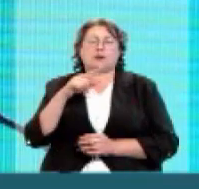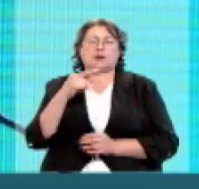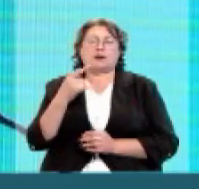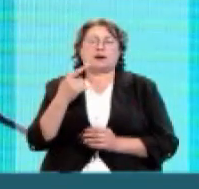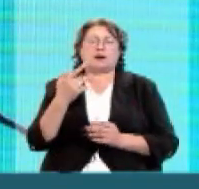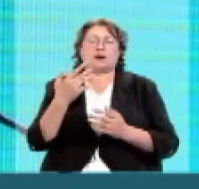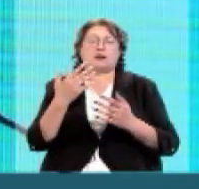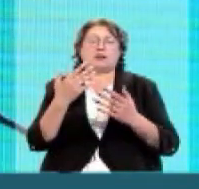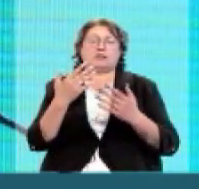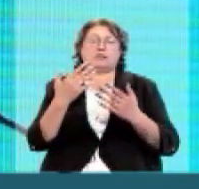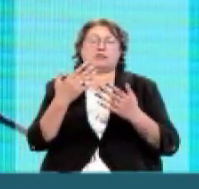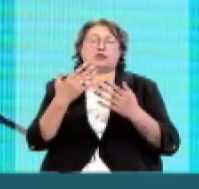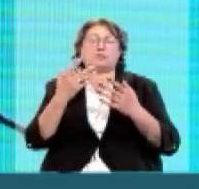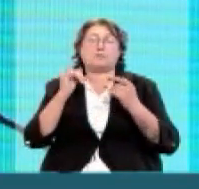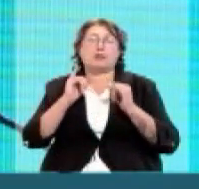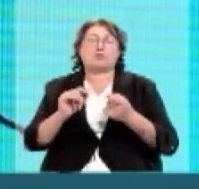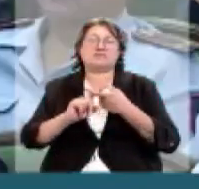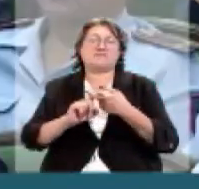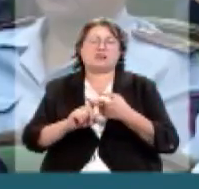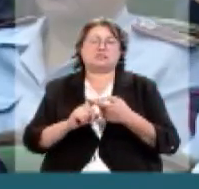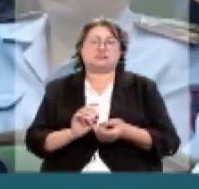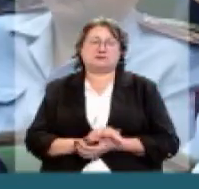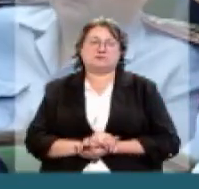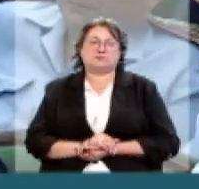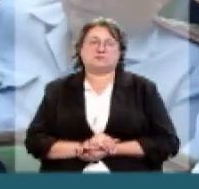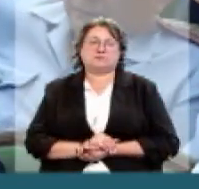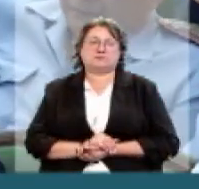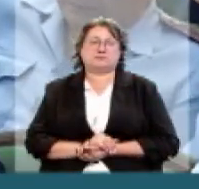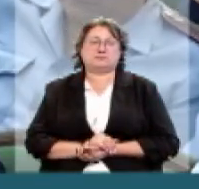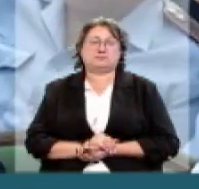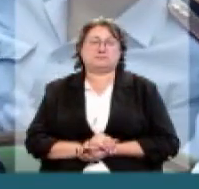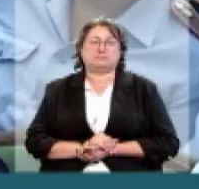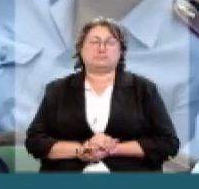Көбі байланыстың, интернеттің нашарлығына қатысты.